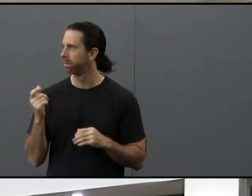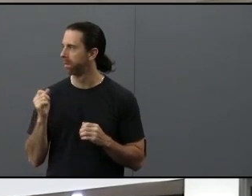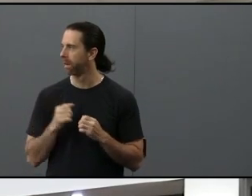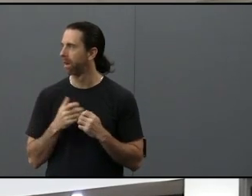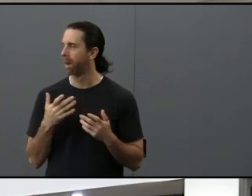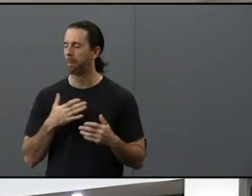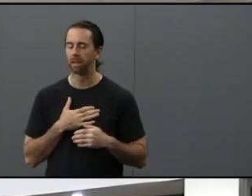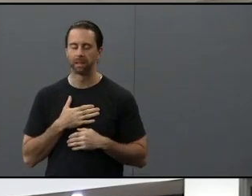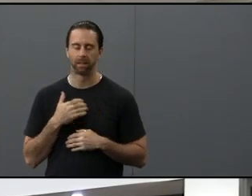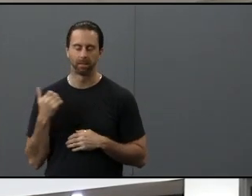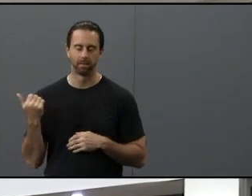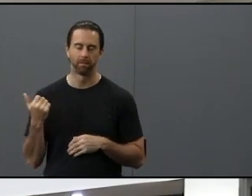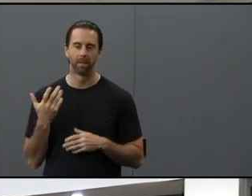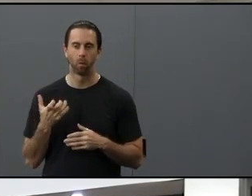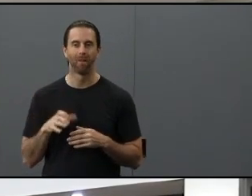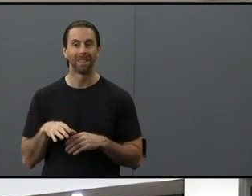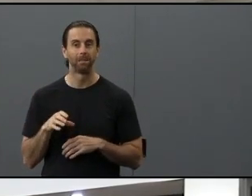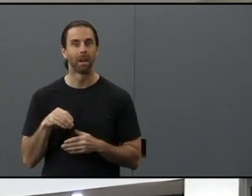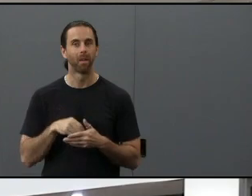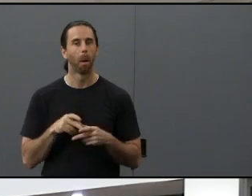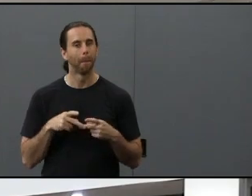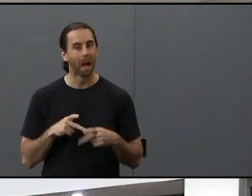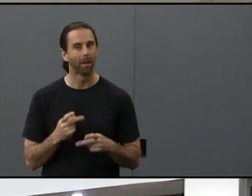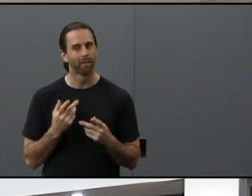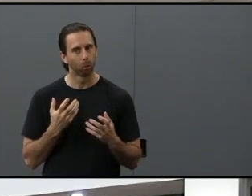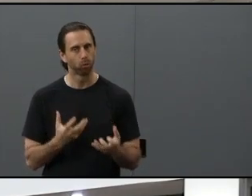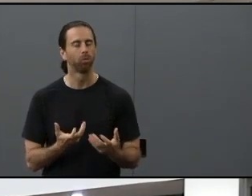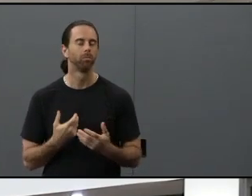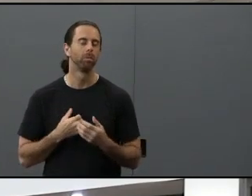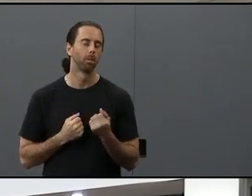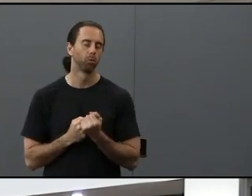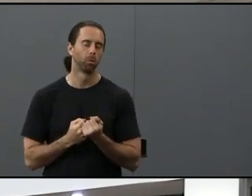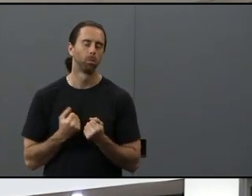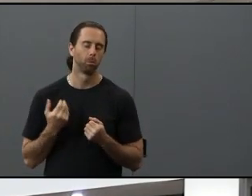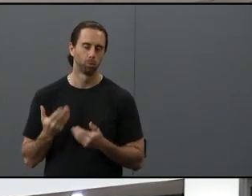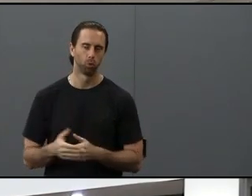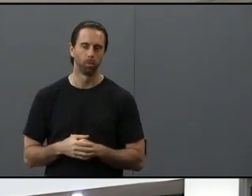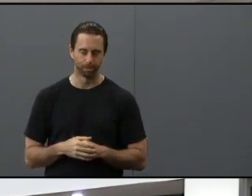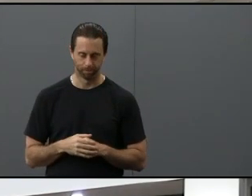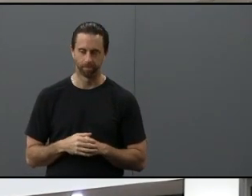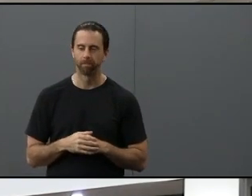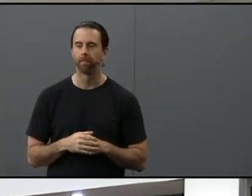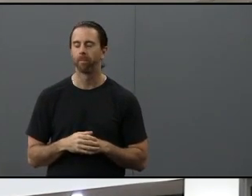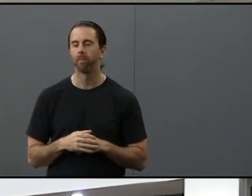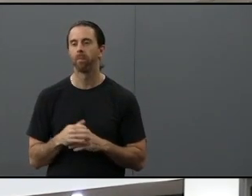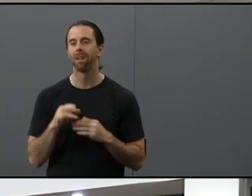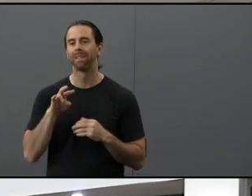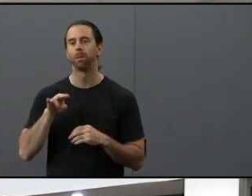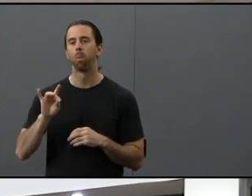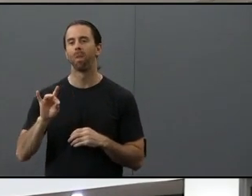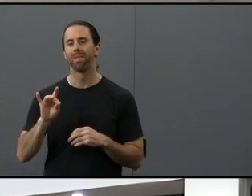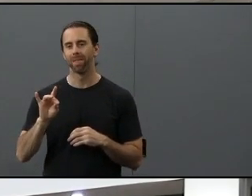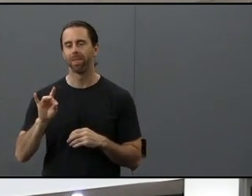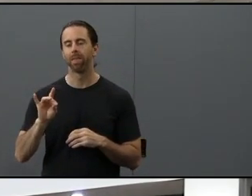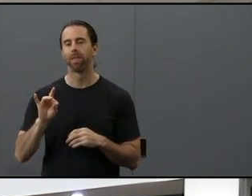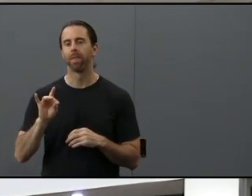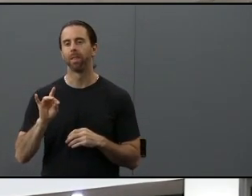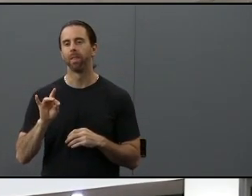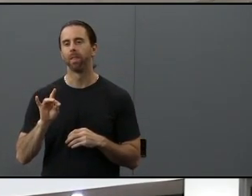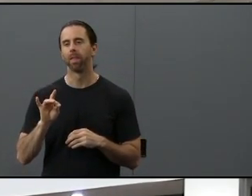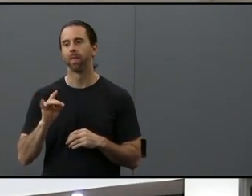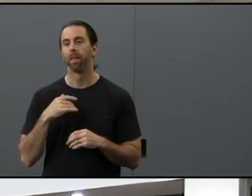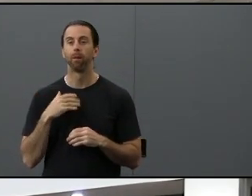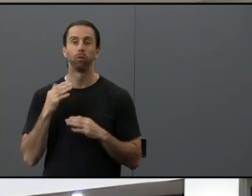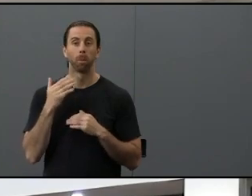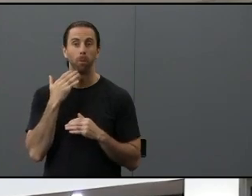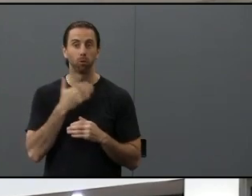plaisir également on veut des investissements dans nos parcs alors j'appuie la proposition merci beaucoup 7.8 ça ça va être je vous